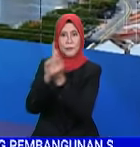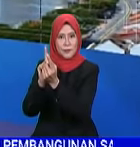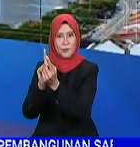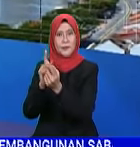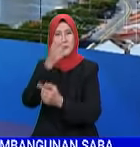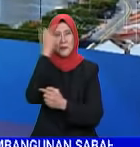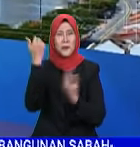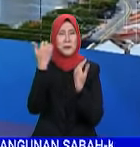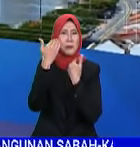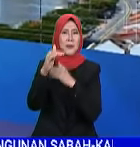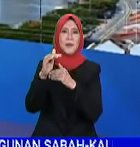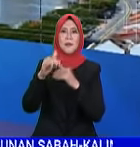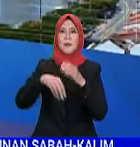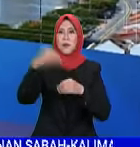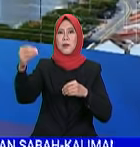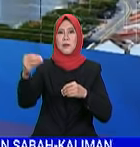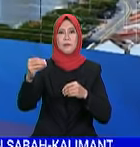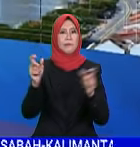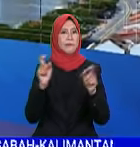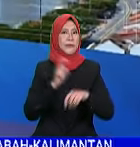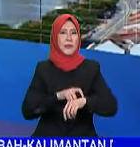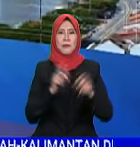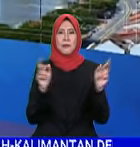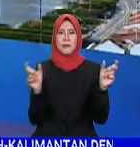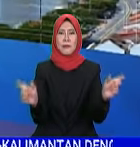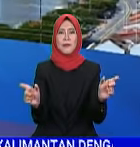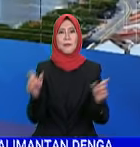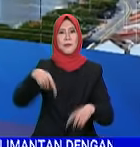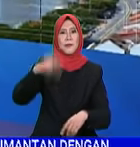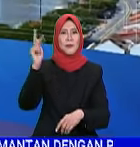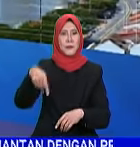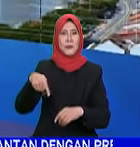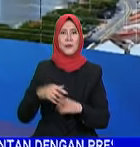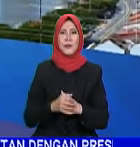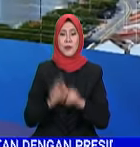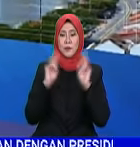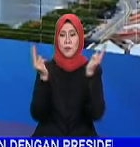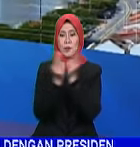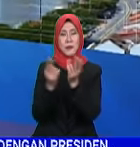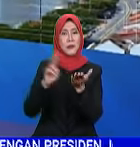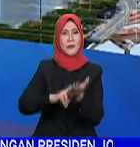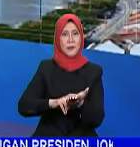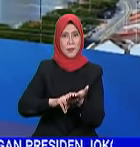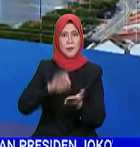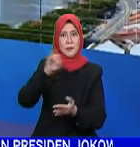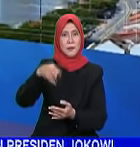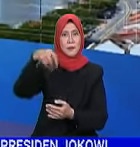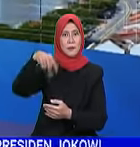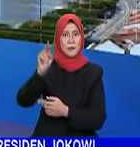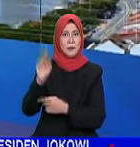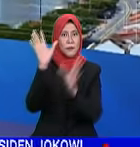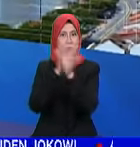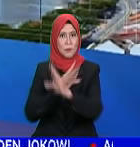susulan keterbatasan pergerakan semasa Perintah Kawalan Pergerakan sebelum ini, Unit Mekar Jabatan Pendaftaran Negara JPN